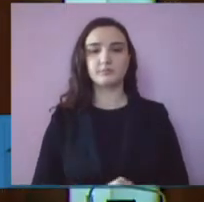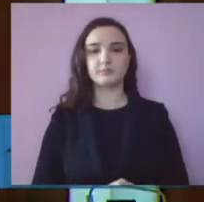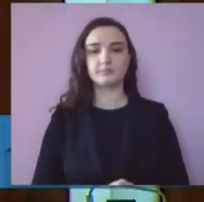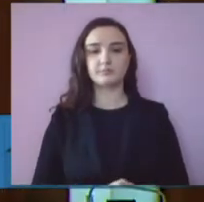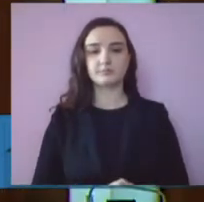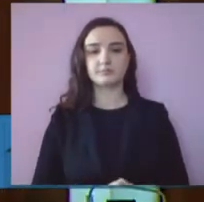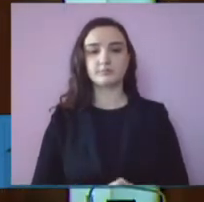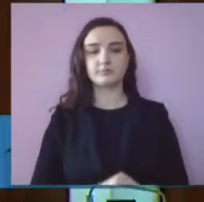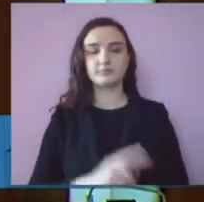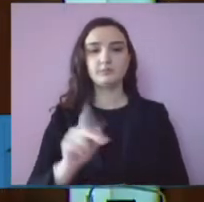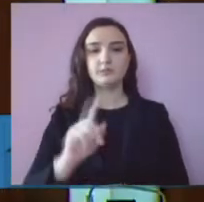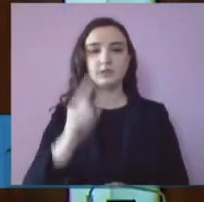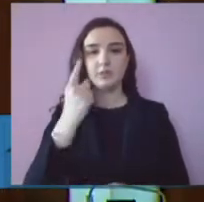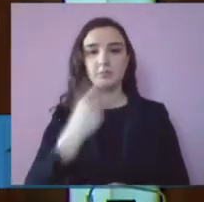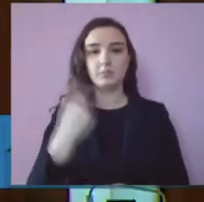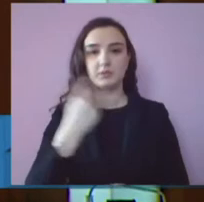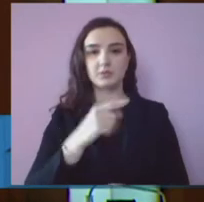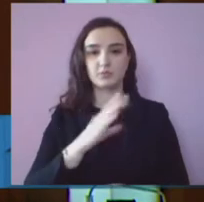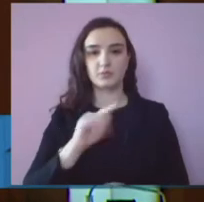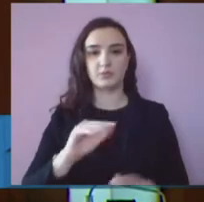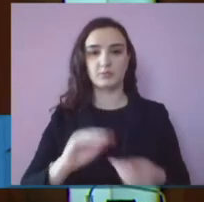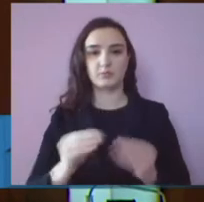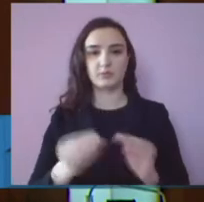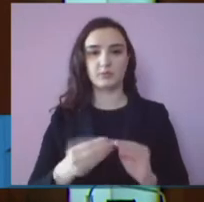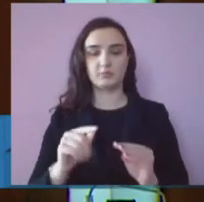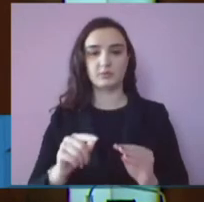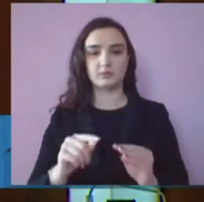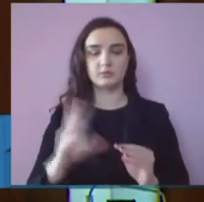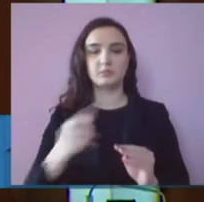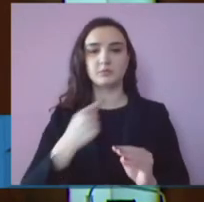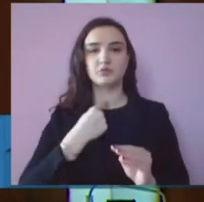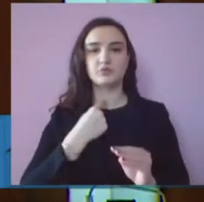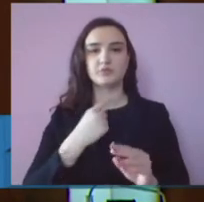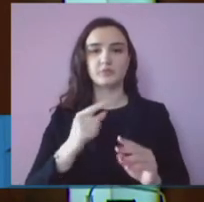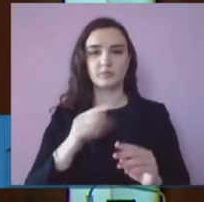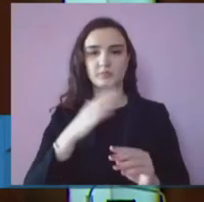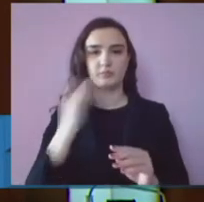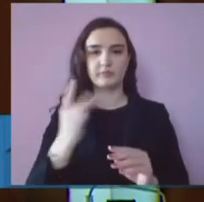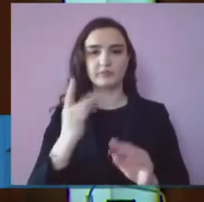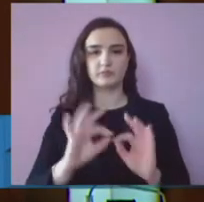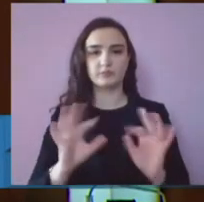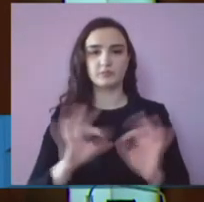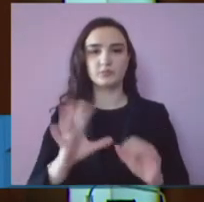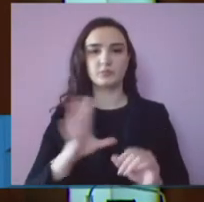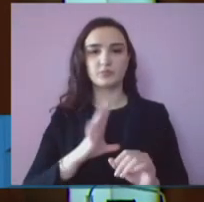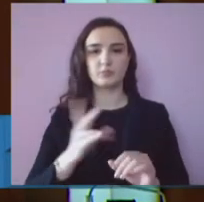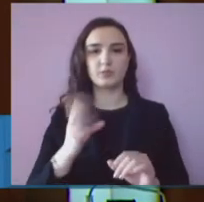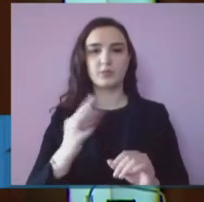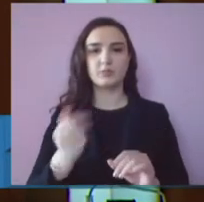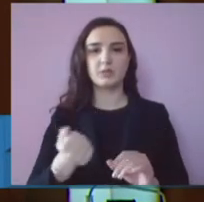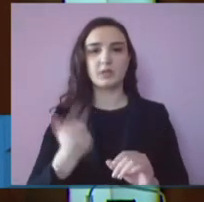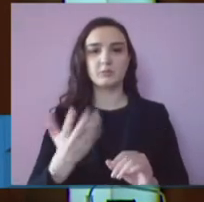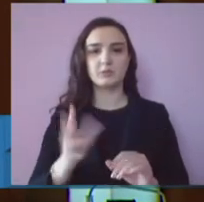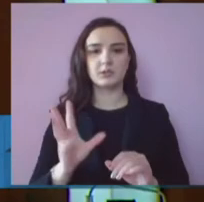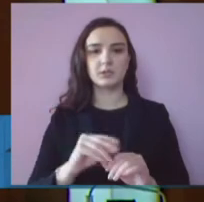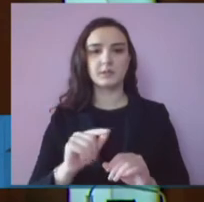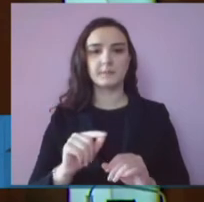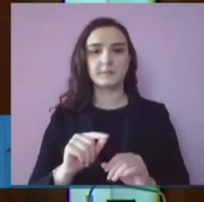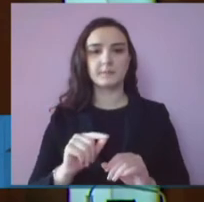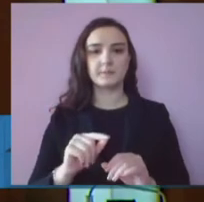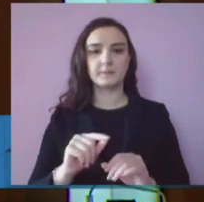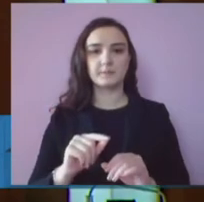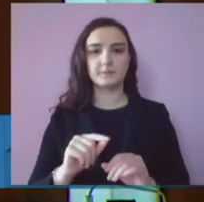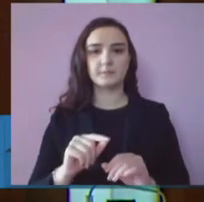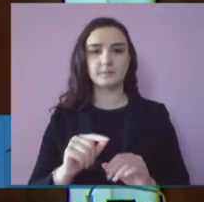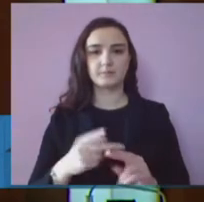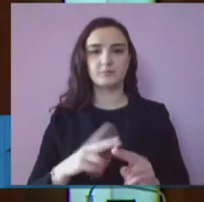რა ბედი ეწვია ამ პრობლემებს. ფარისებრ ჯირკვალზე ჩვენ არაერთხელ გვისაუბრია, მაგრამ პანდემიის რეალობა